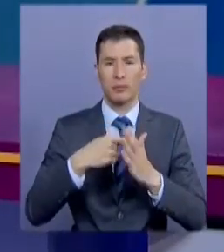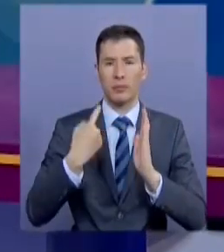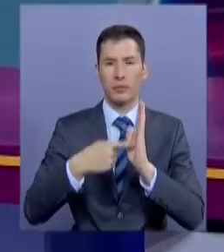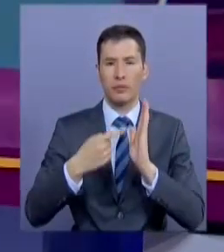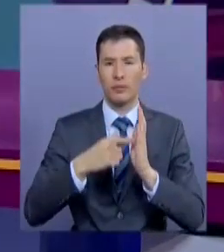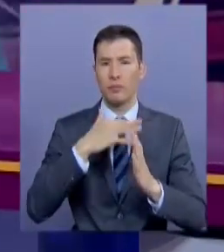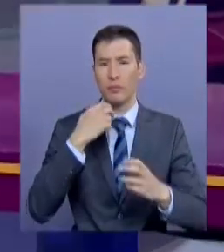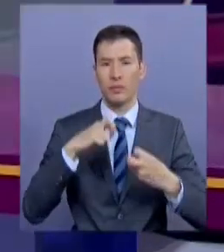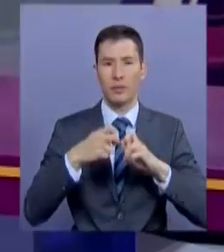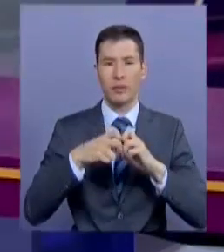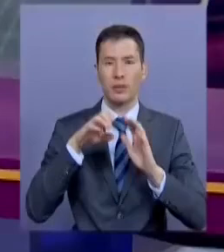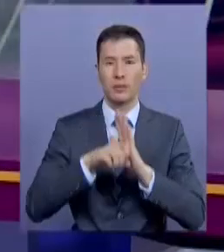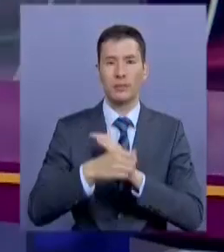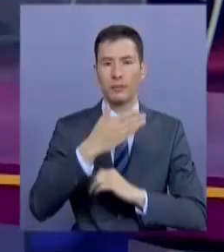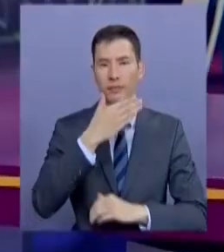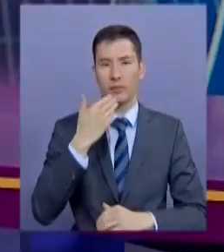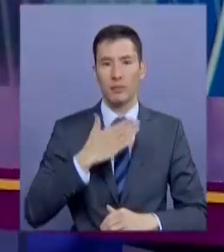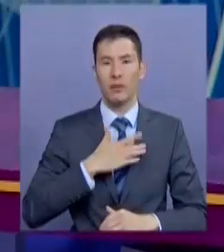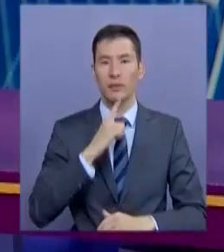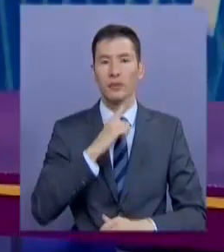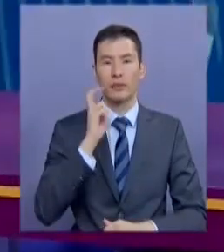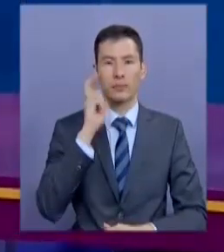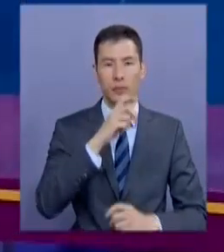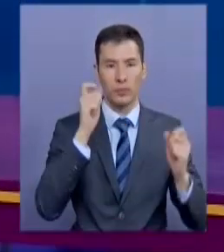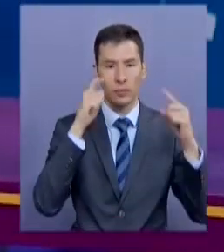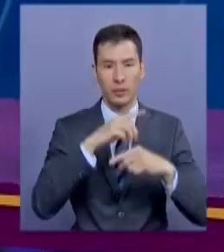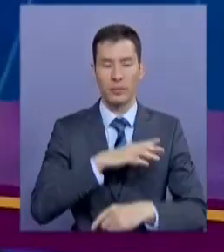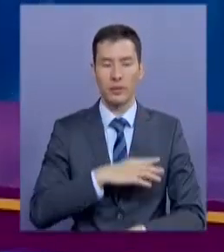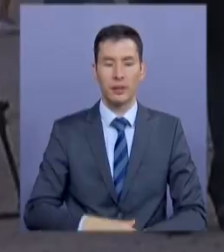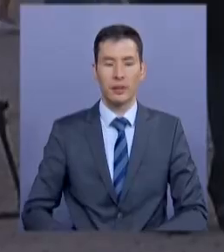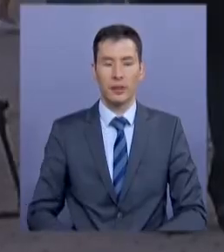бұдан өзге де түйткілдерді әртесім Айкерім Ердәулет қыз айтып берсін.